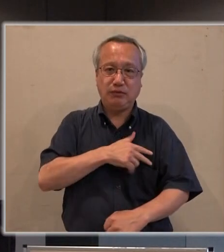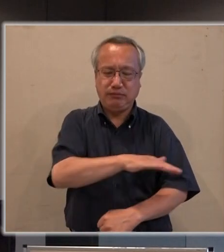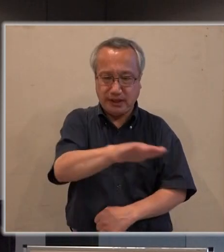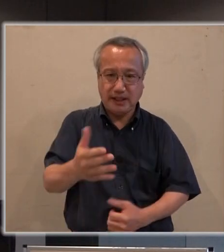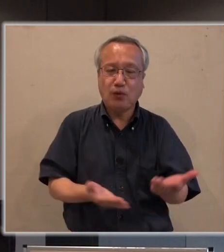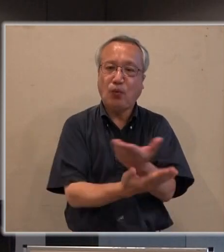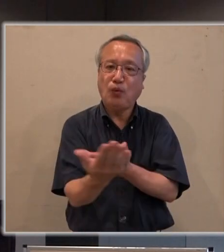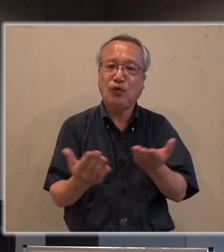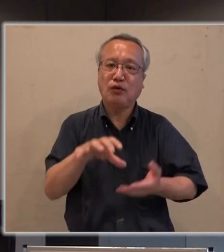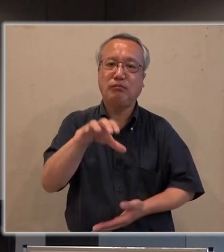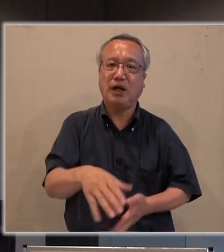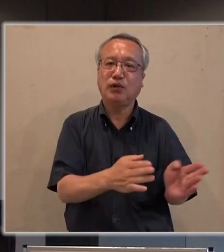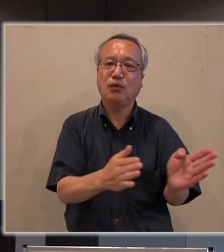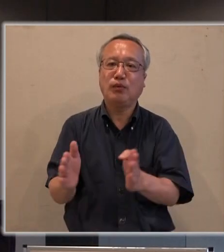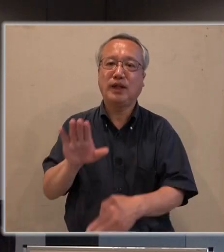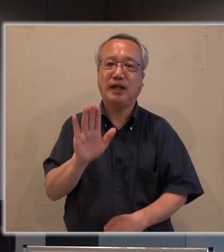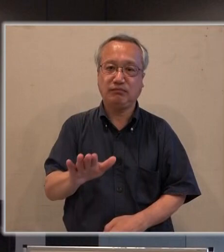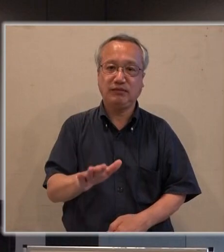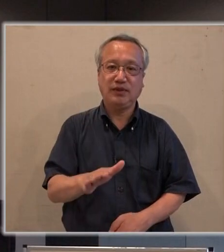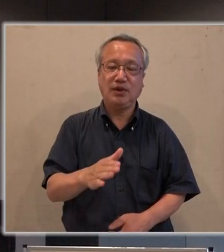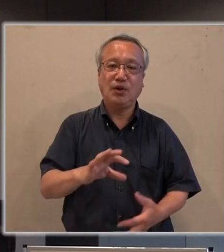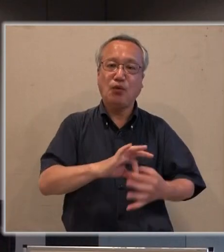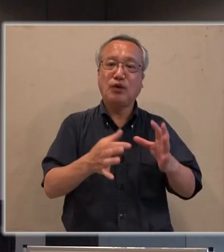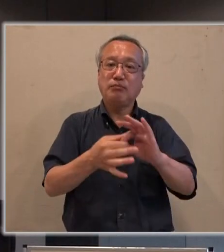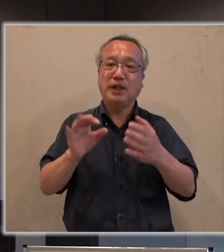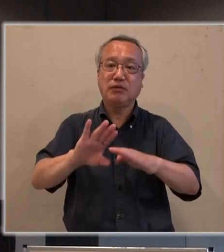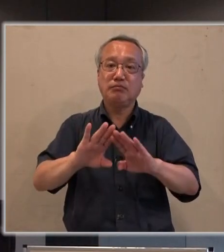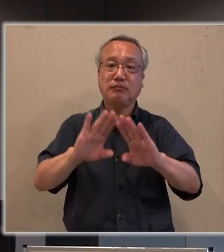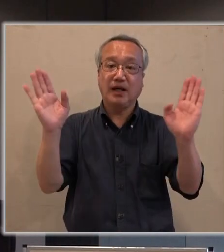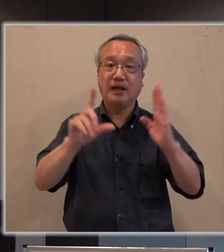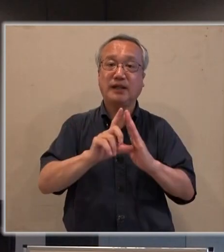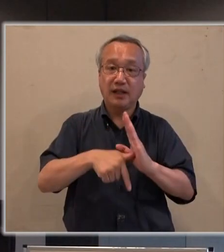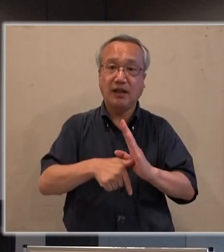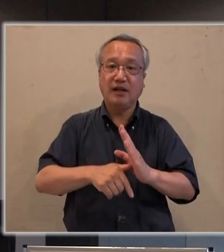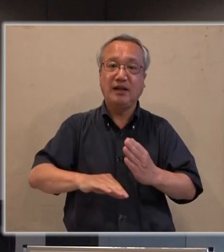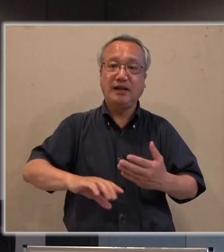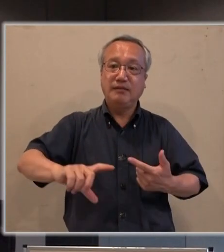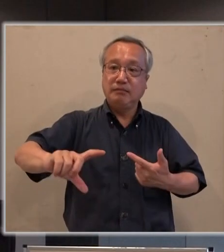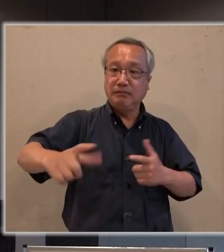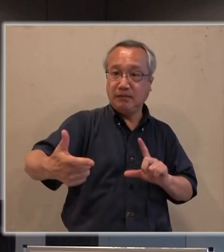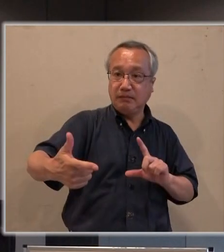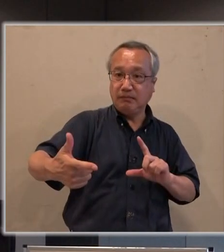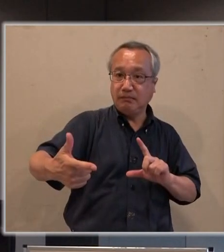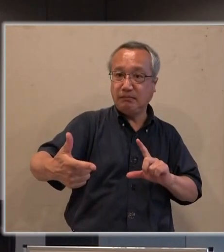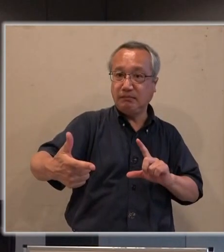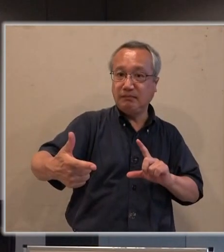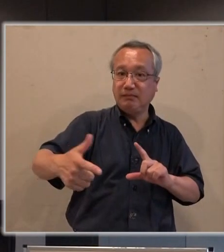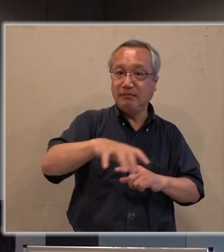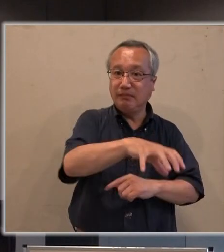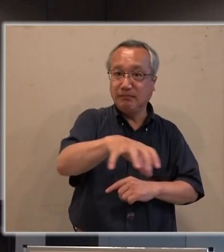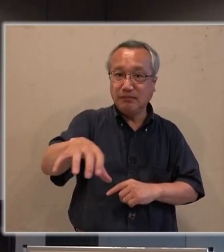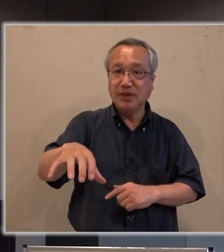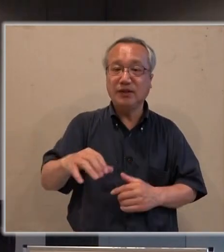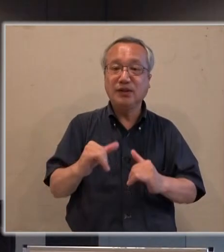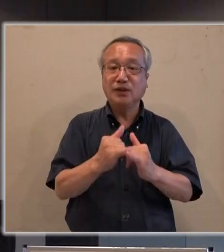されていて、オリンピックが開催されたら異なる人々と場の交流が生まれるということを実感し